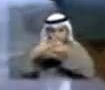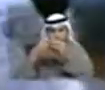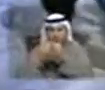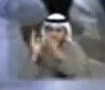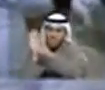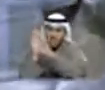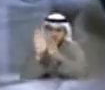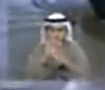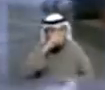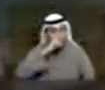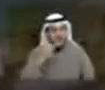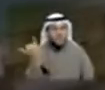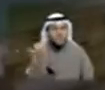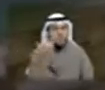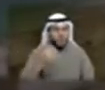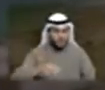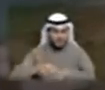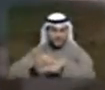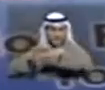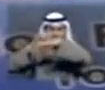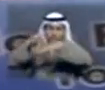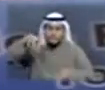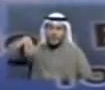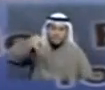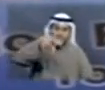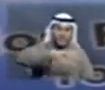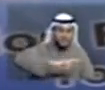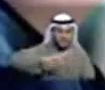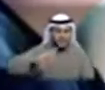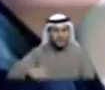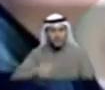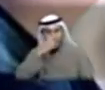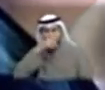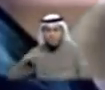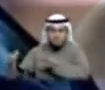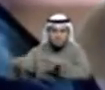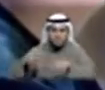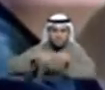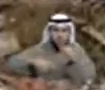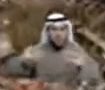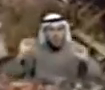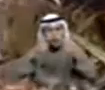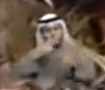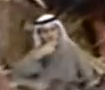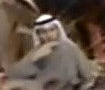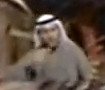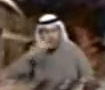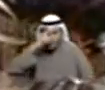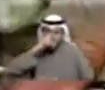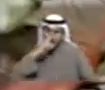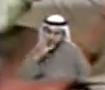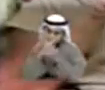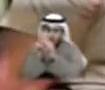العون والمساعدات الإنسانية لكل الدول، خاصة في أعقاب الكوارث الطبيعية والنزاعات التي تدمر